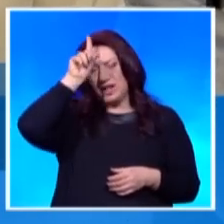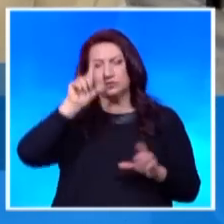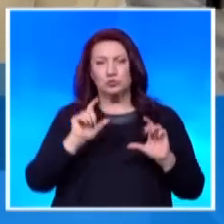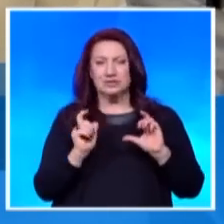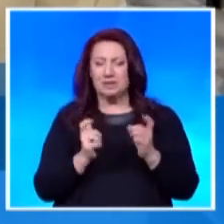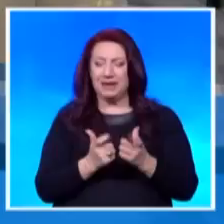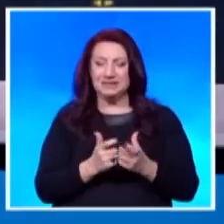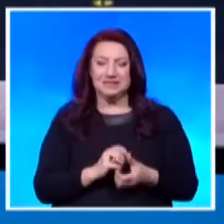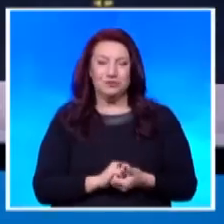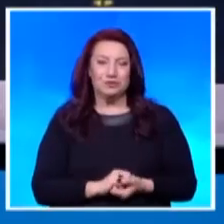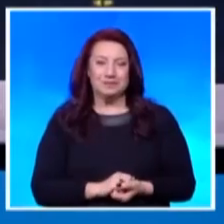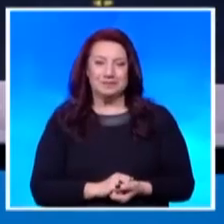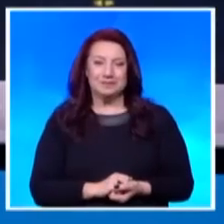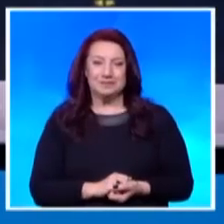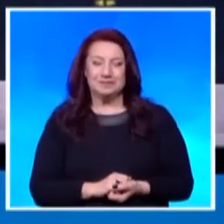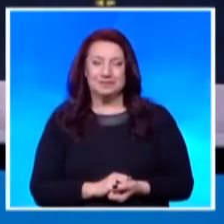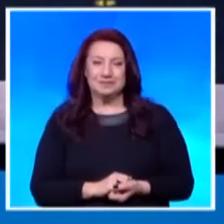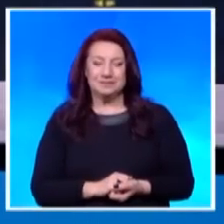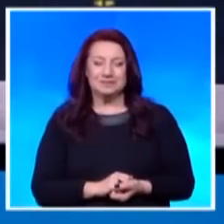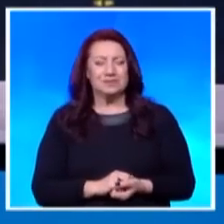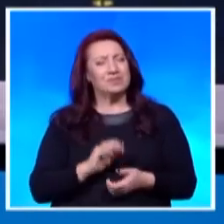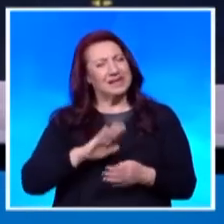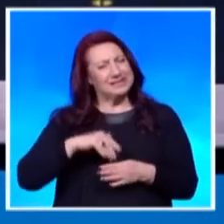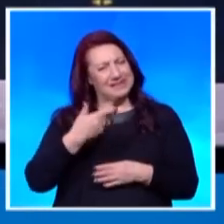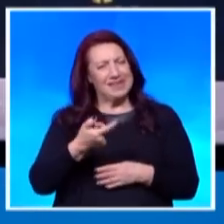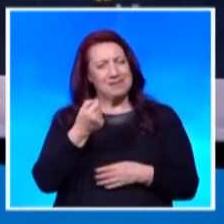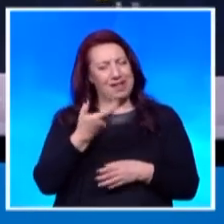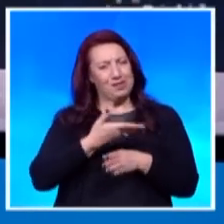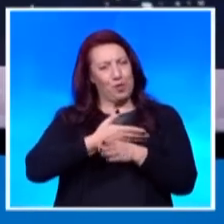Христов от Лондон. Разделяме се, но за кратко.